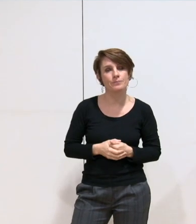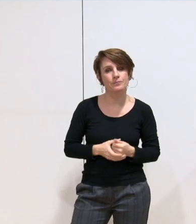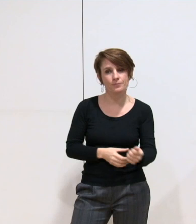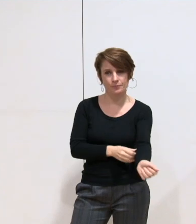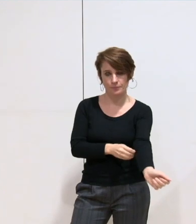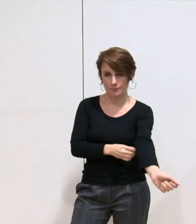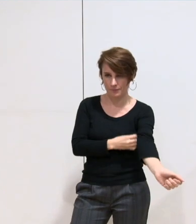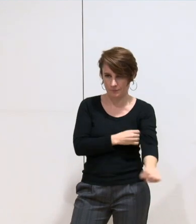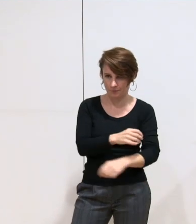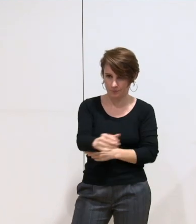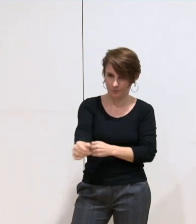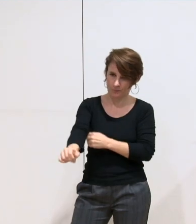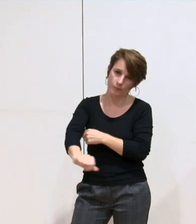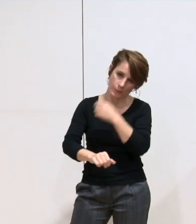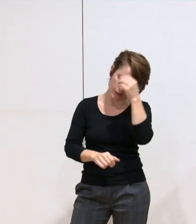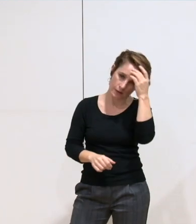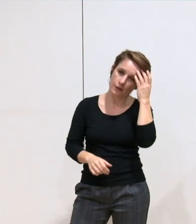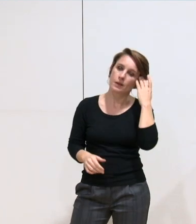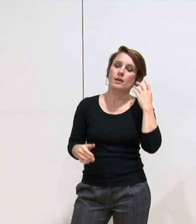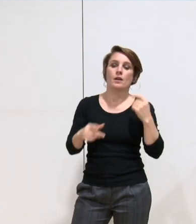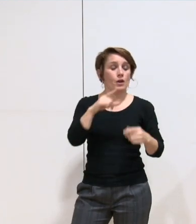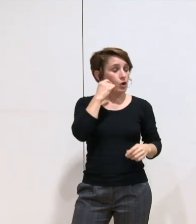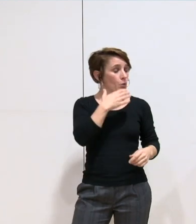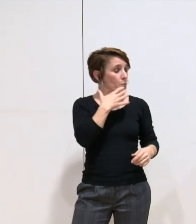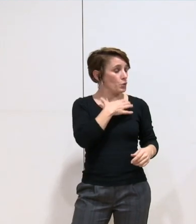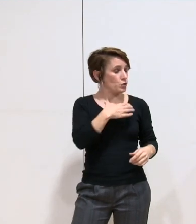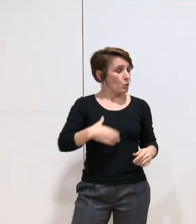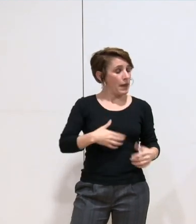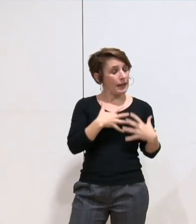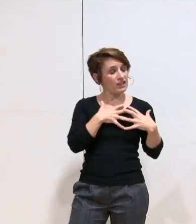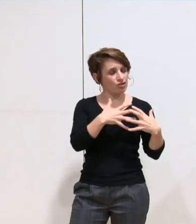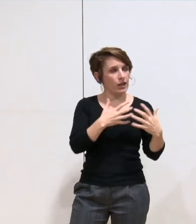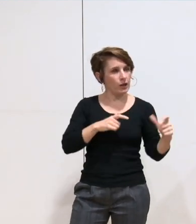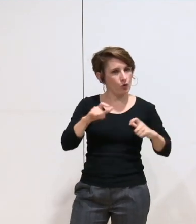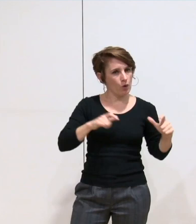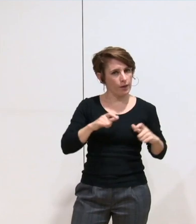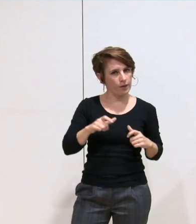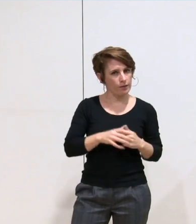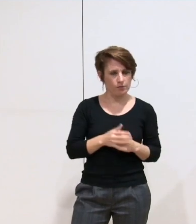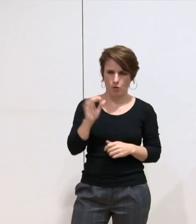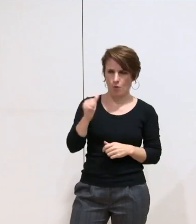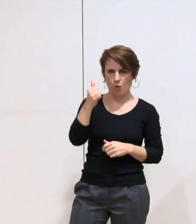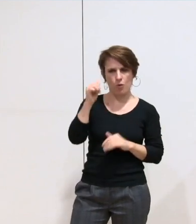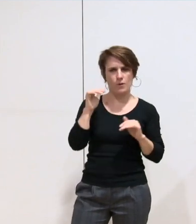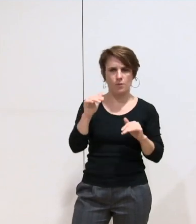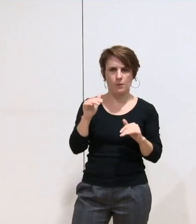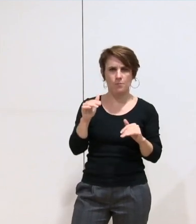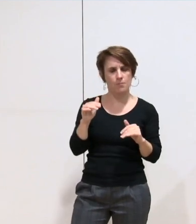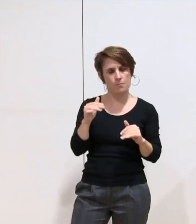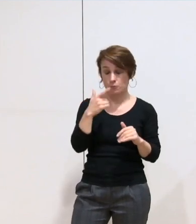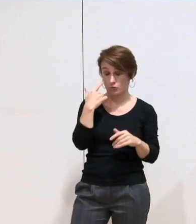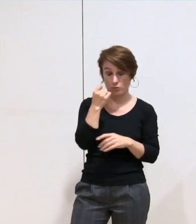Oui, Monsieur le maire, mes chers collègues. Tout d'abord, si vous permettez, une remarque sur la forme. C'est quand même extraordinaire d'entendre